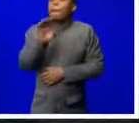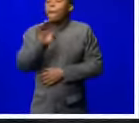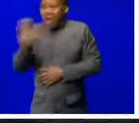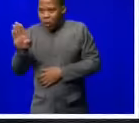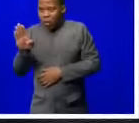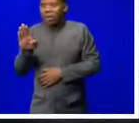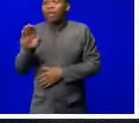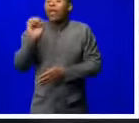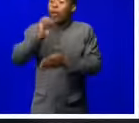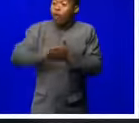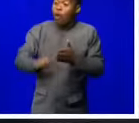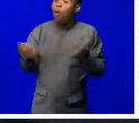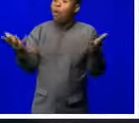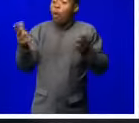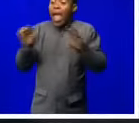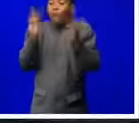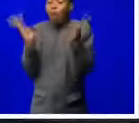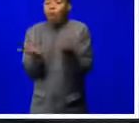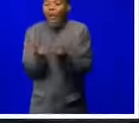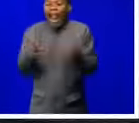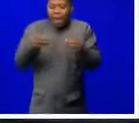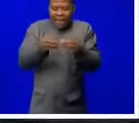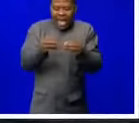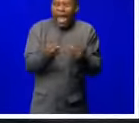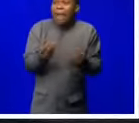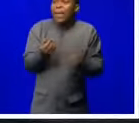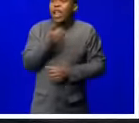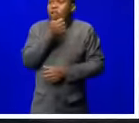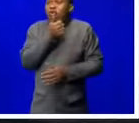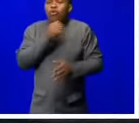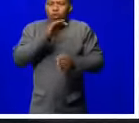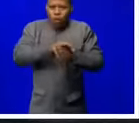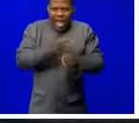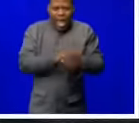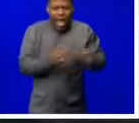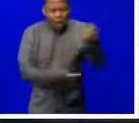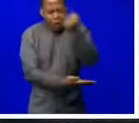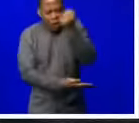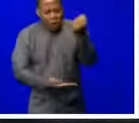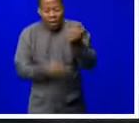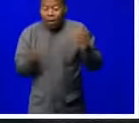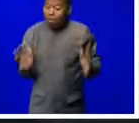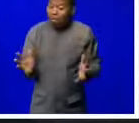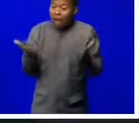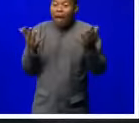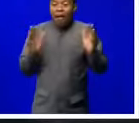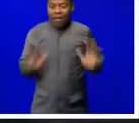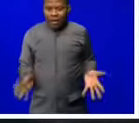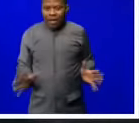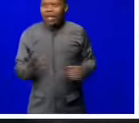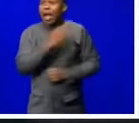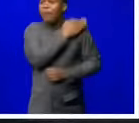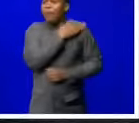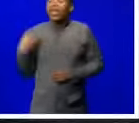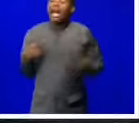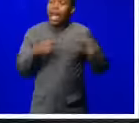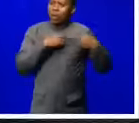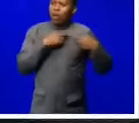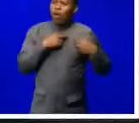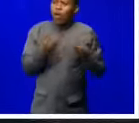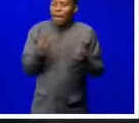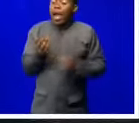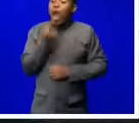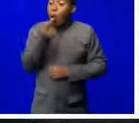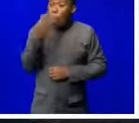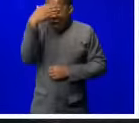eminyakeni lophelile isebenze ngendlela lebekade ibhekekile ikakhulukade ekuthuthukiseni imimango emfuna yetemafa newerkenberg ithi uhulumende